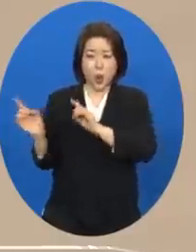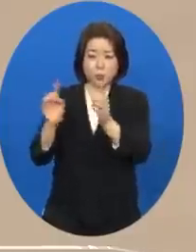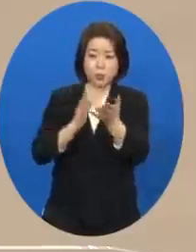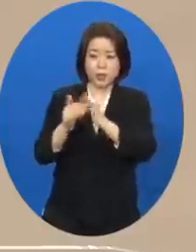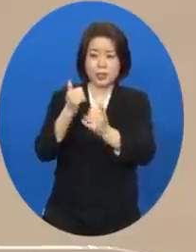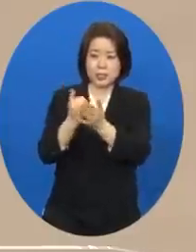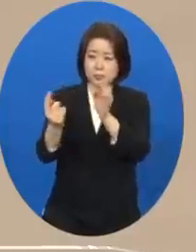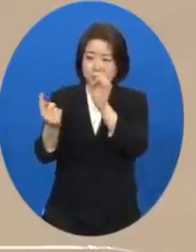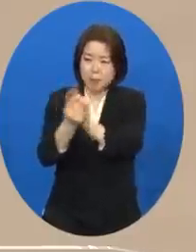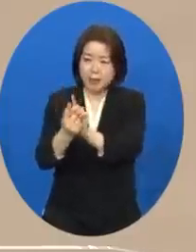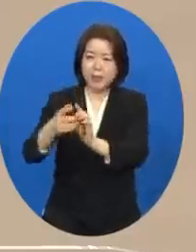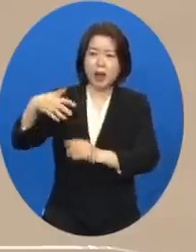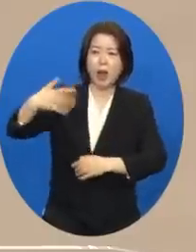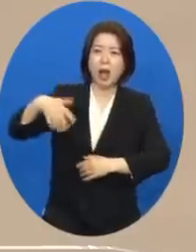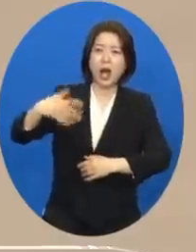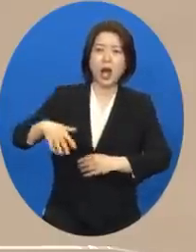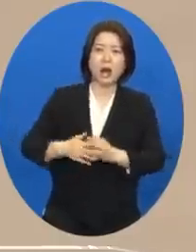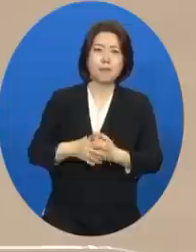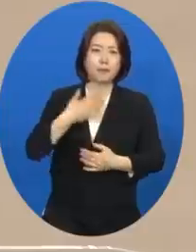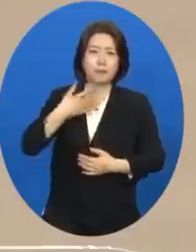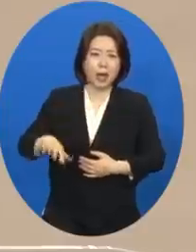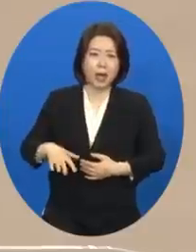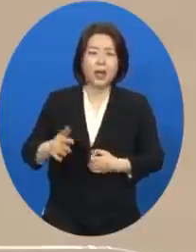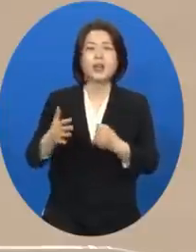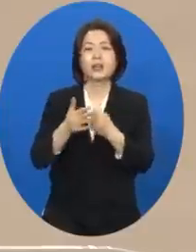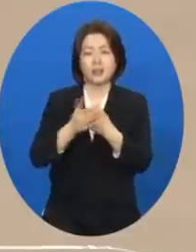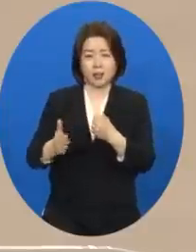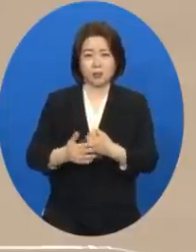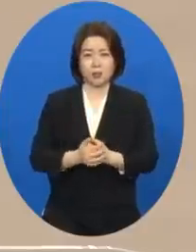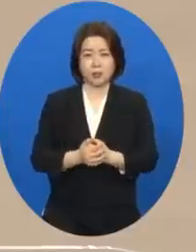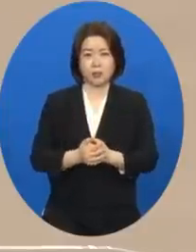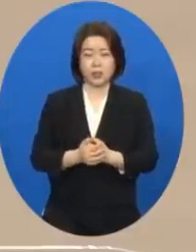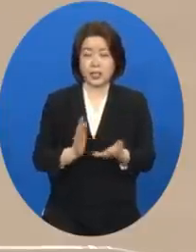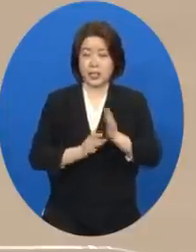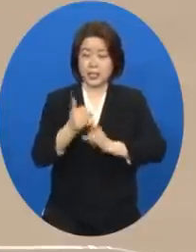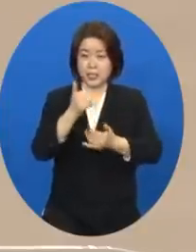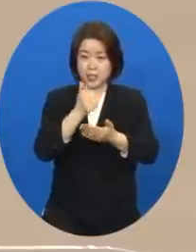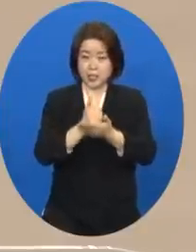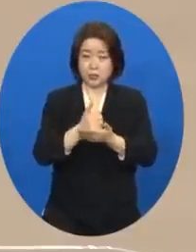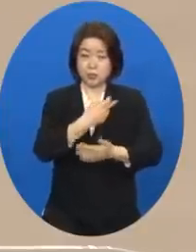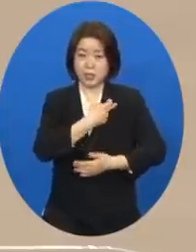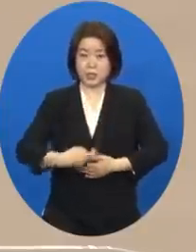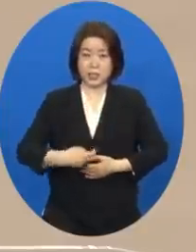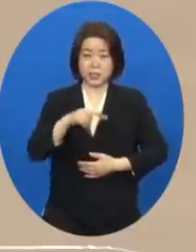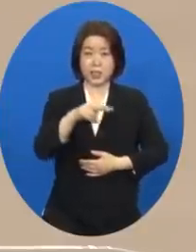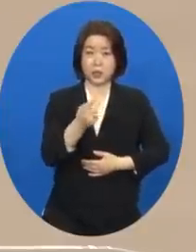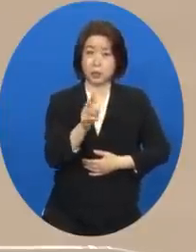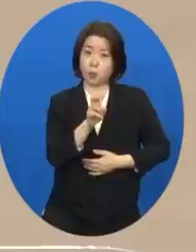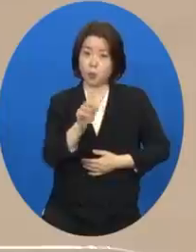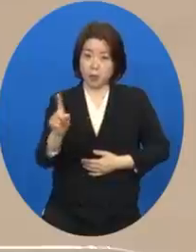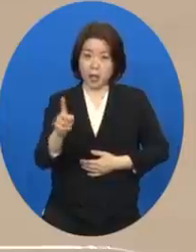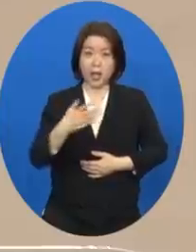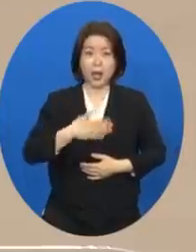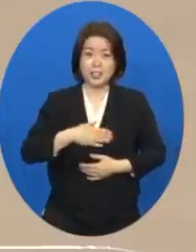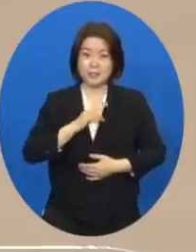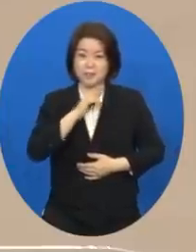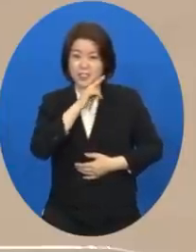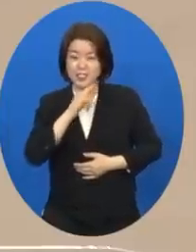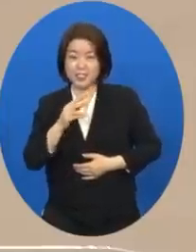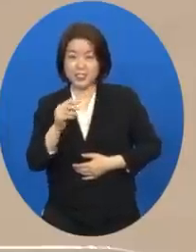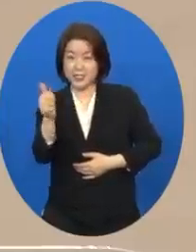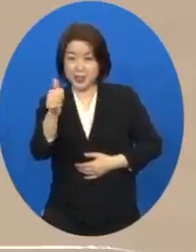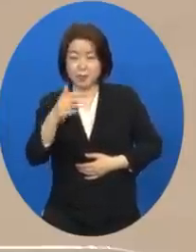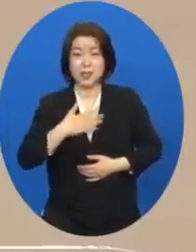아니니까 여러분 예수님의 제자 도마 아시죠 예수님의 제자 도마가